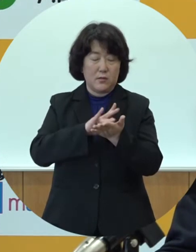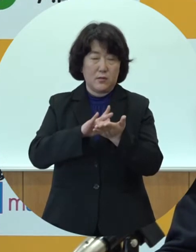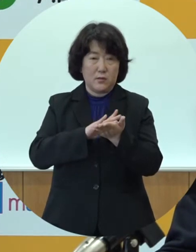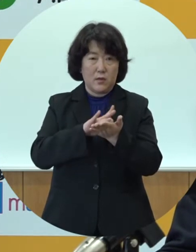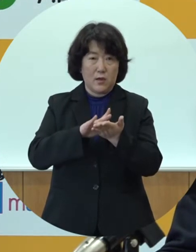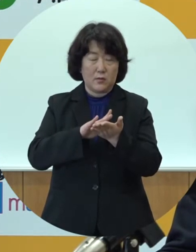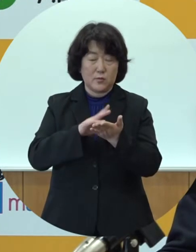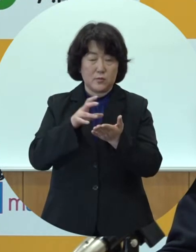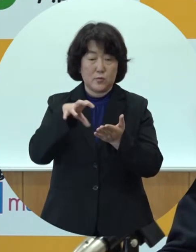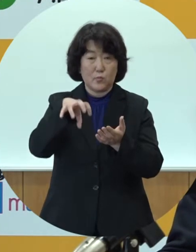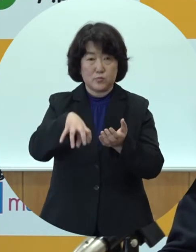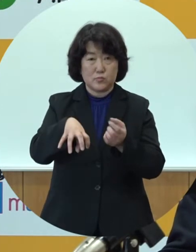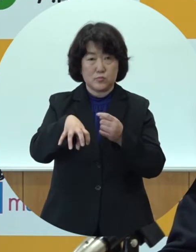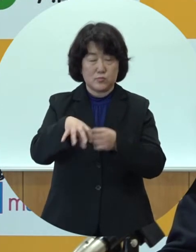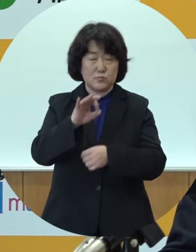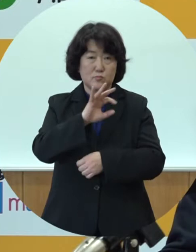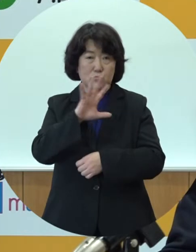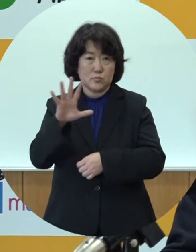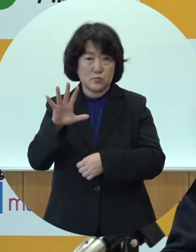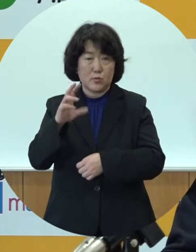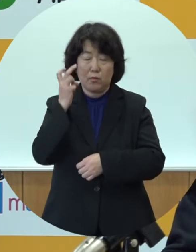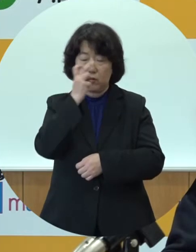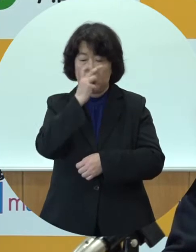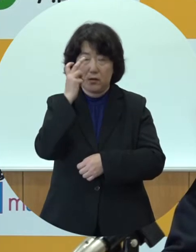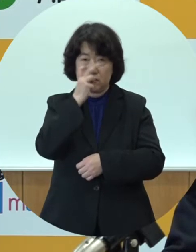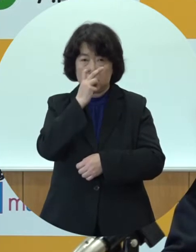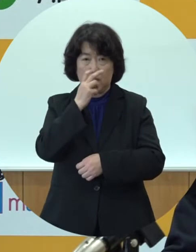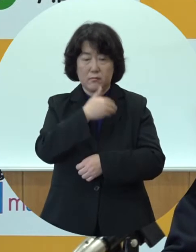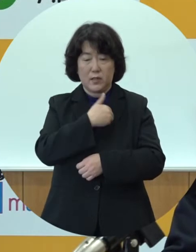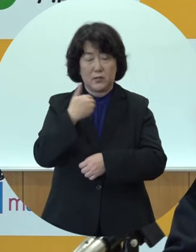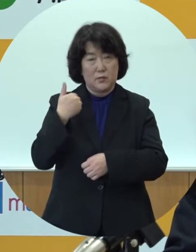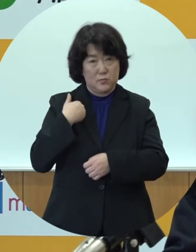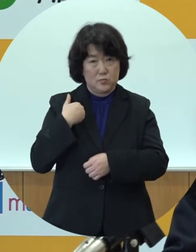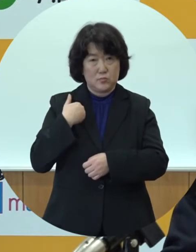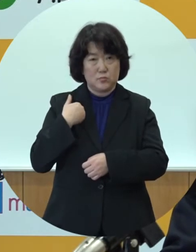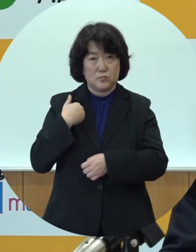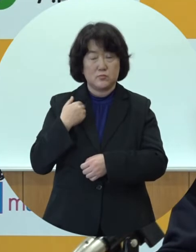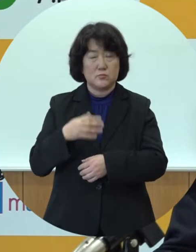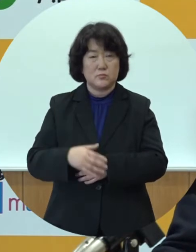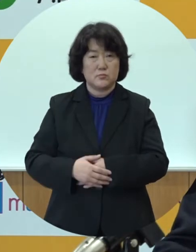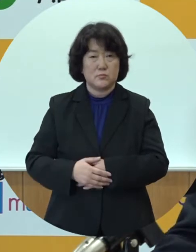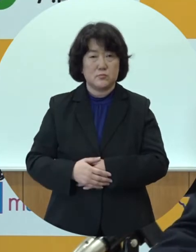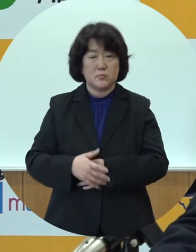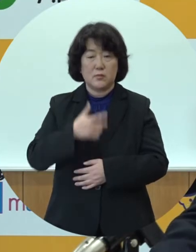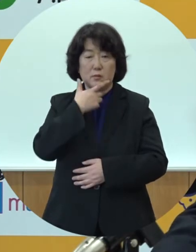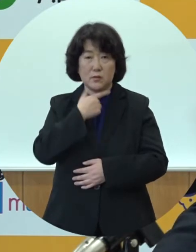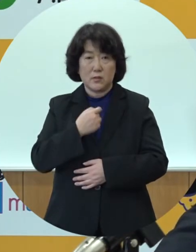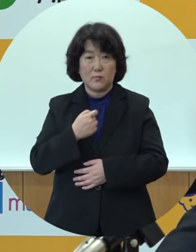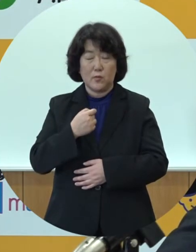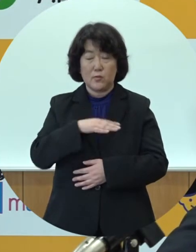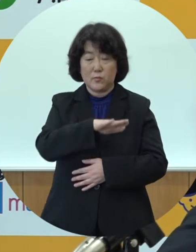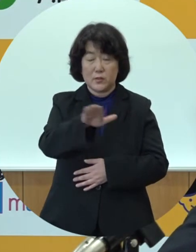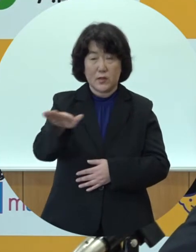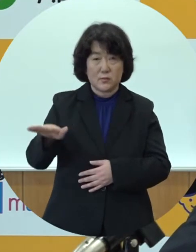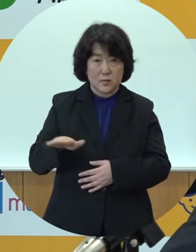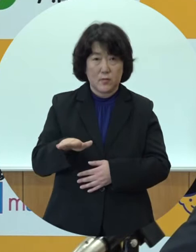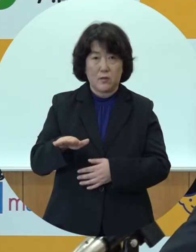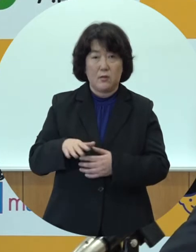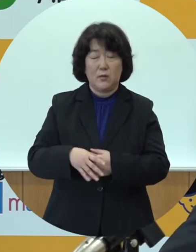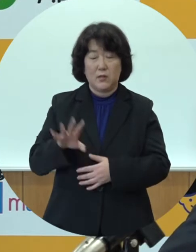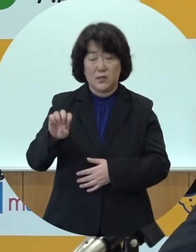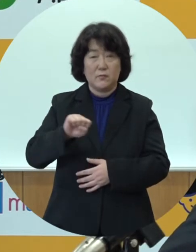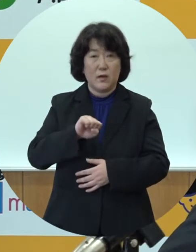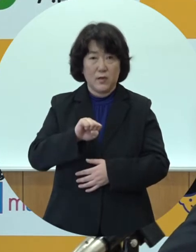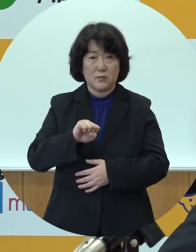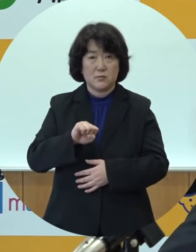が、こちらの方で無料で検査が受けられるようになってございます。ご希望の方は今